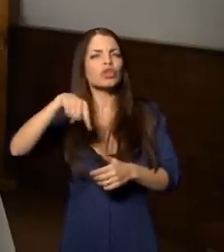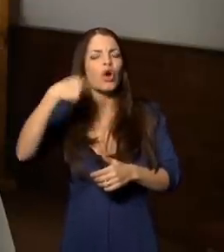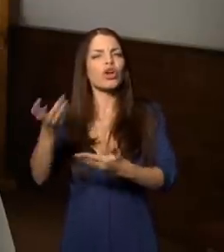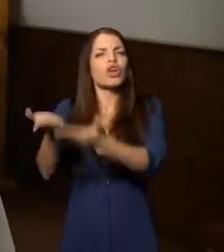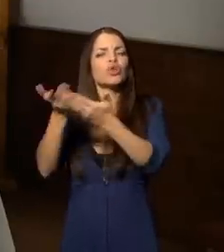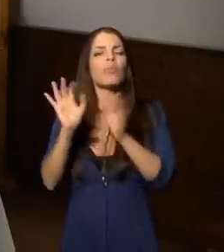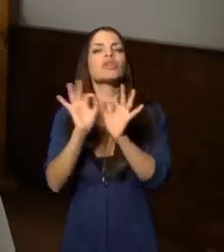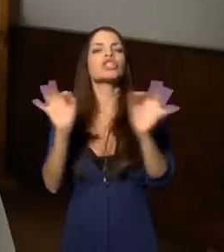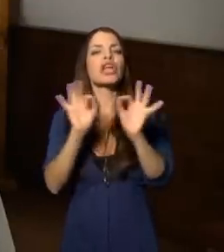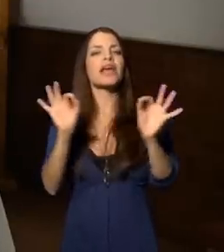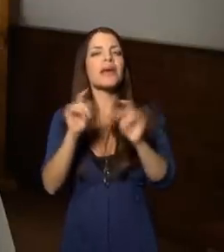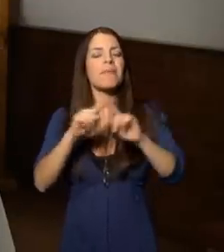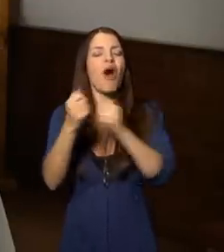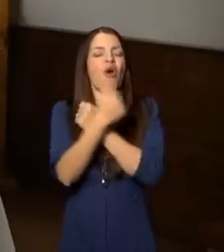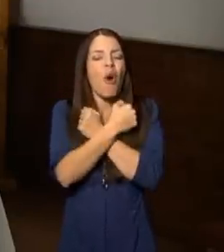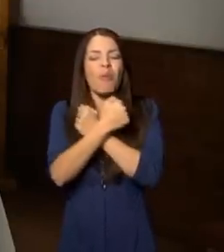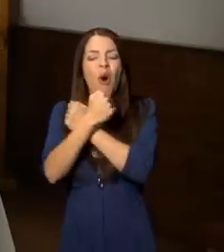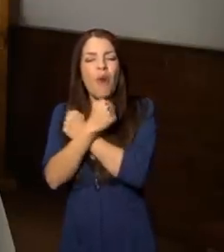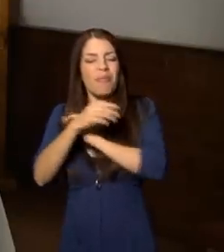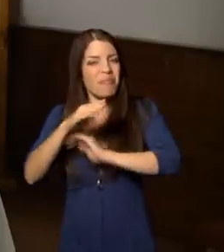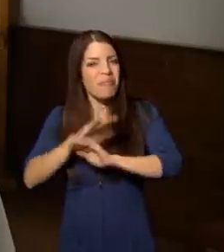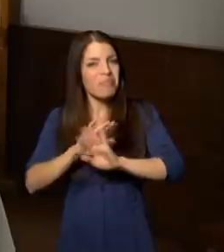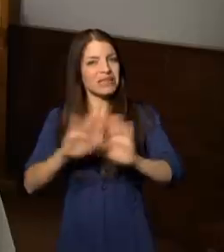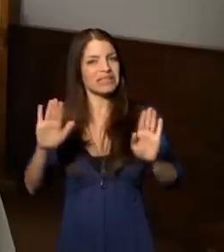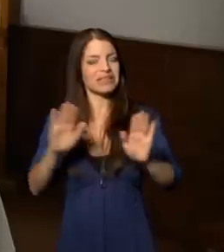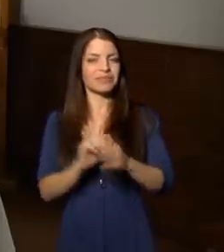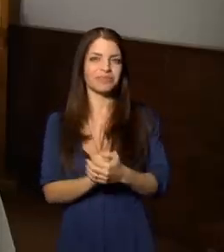ieħor meta jħobbu lill-oħrajn.